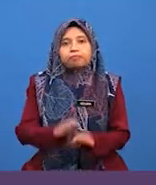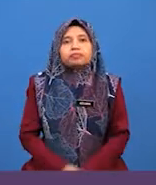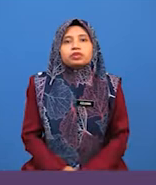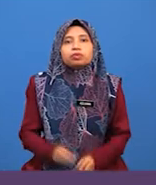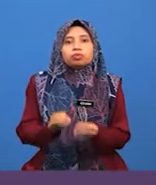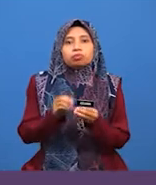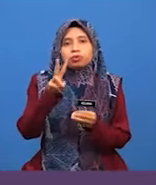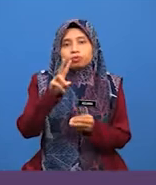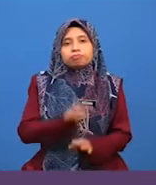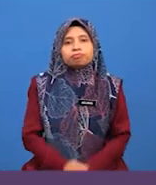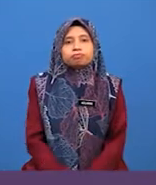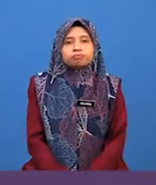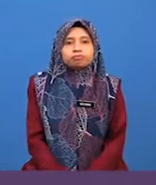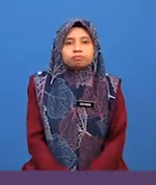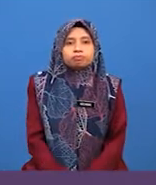Ayat kedua.